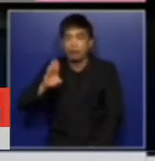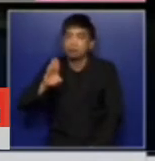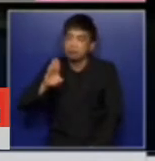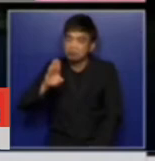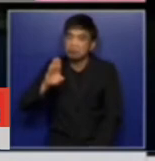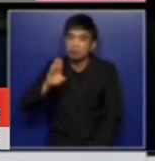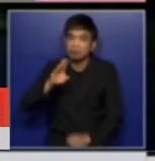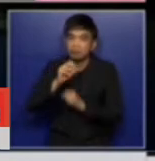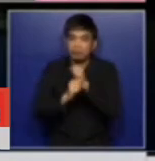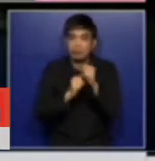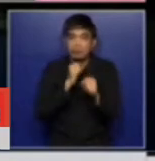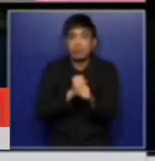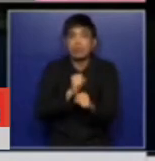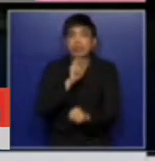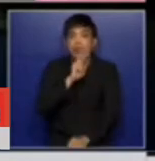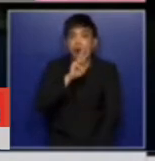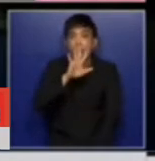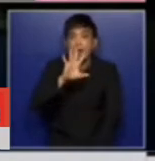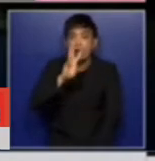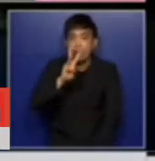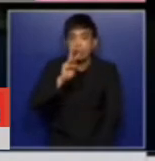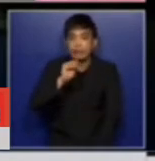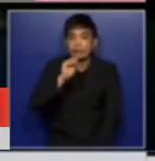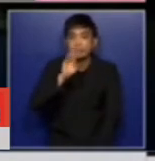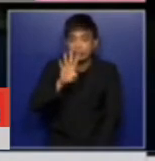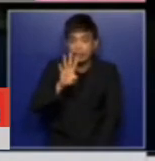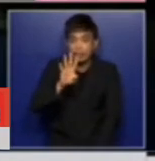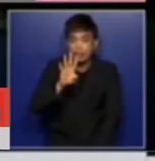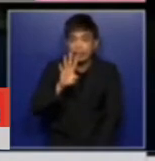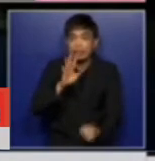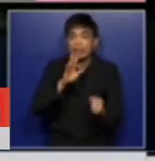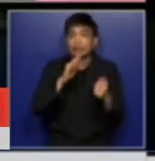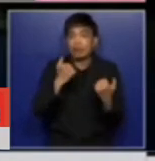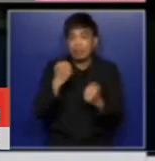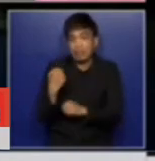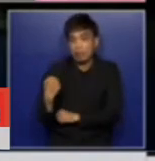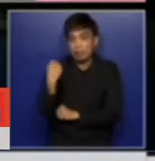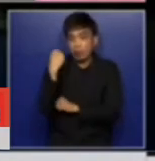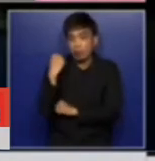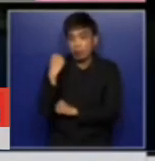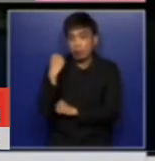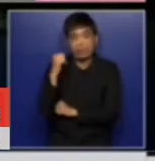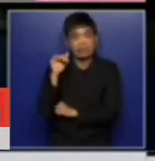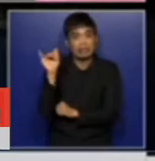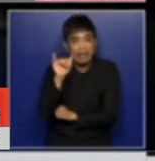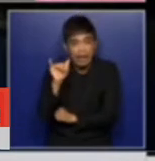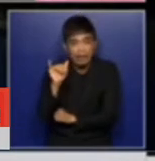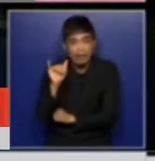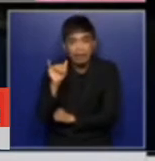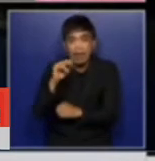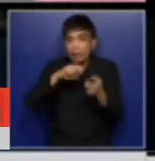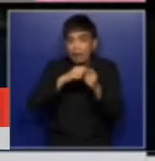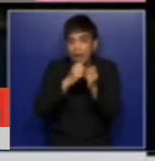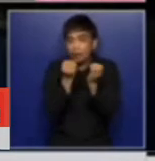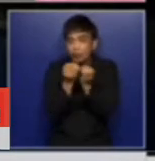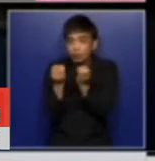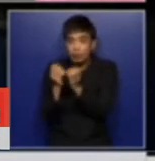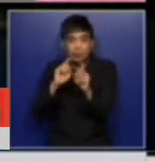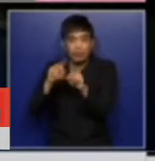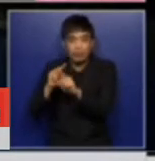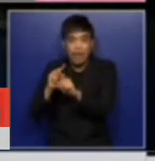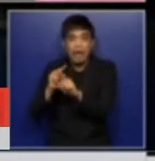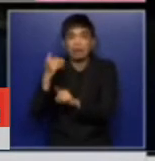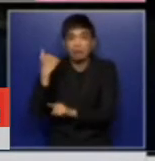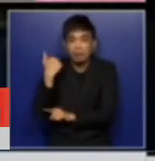ปี64ซึ่งมีสถานการณ์ความไม่มั่นคงความไม่แน่นอนมากมายเนี่ยนะครับไม่ต้องพูดถึงนะครับเพราะฉ